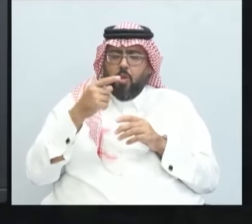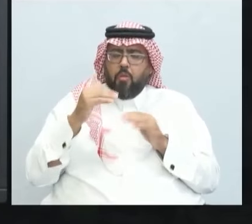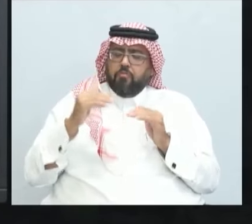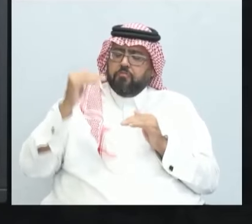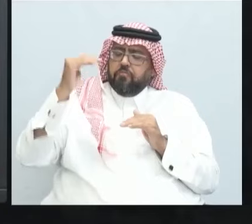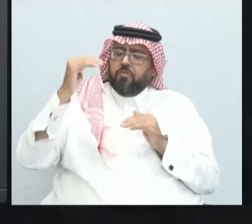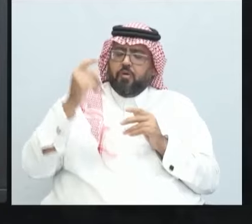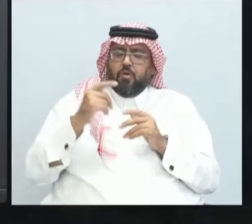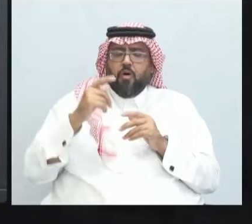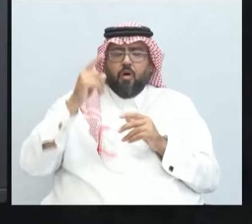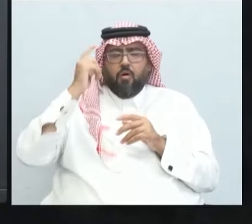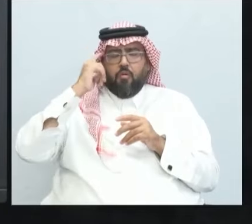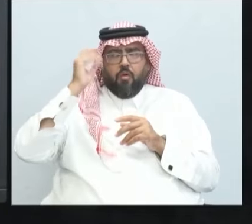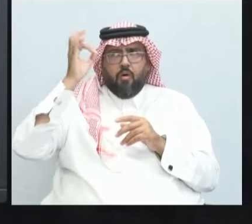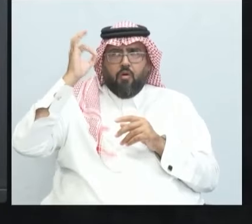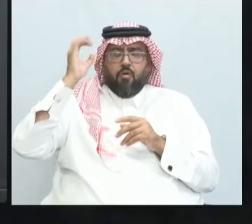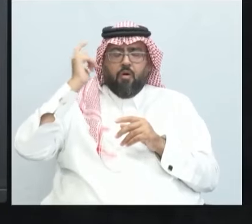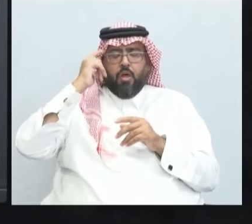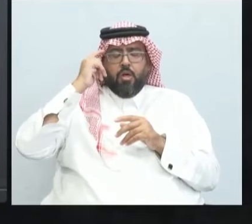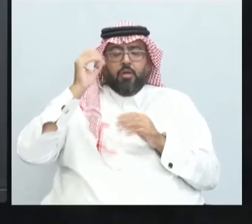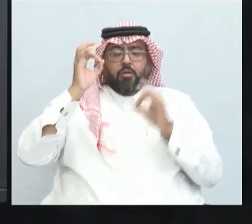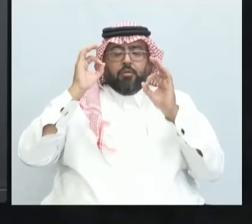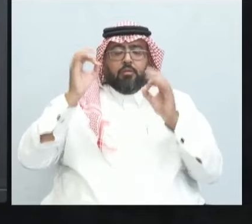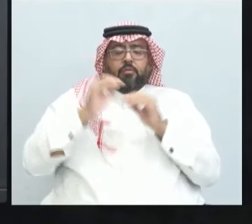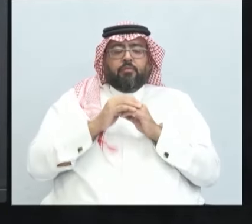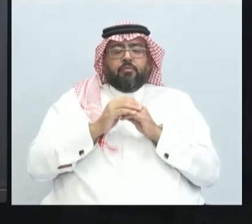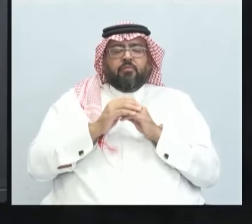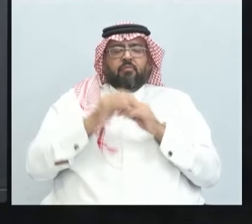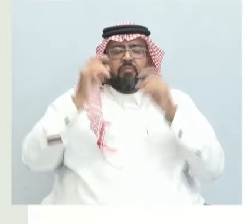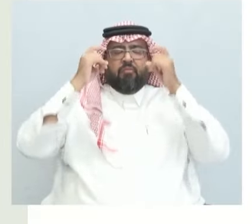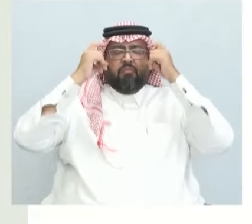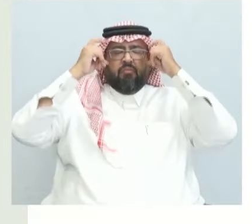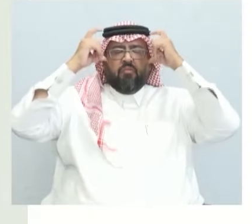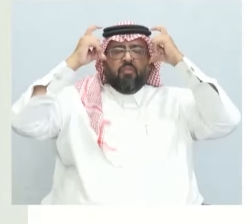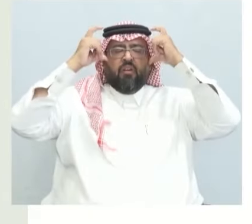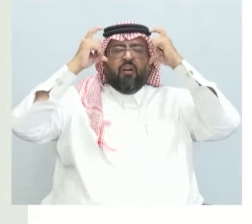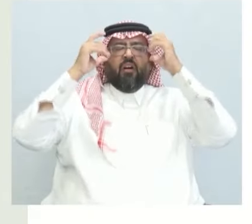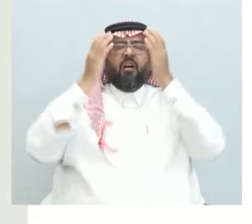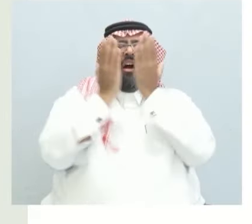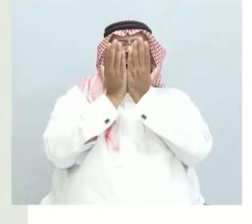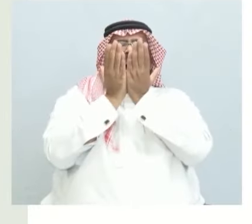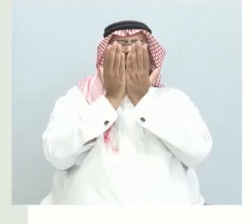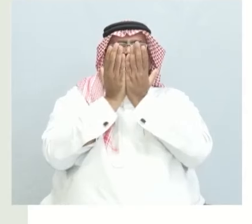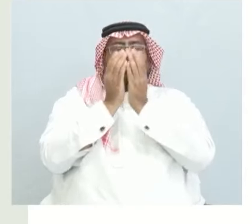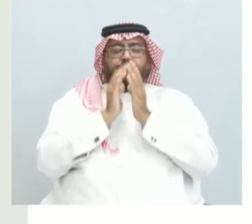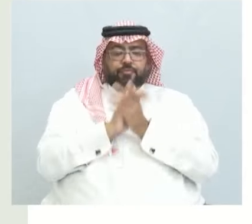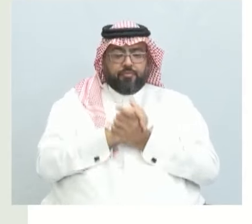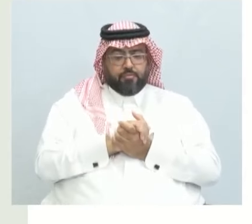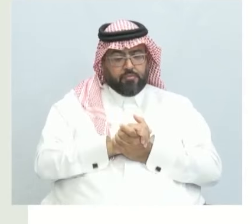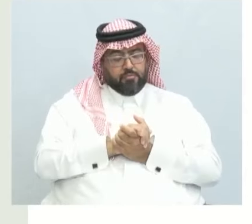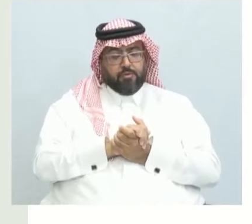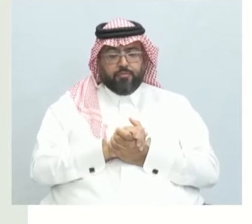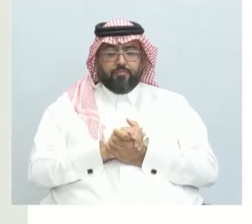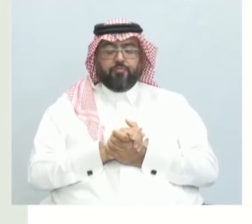وفيهم ايضا اصحاب حكمه وعرفوا ايضا بحكمهم ورجحه عقولهم اذا مفهوم الجاهليه نرى ان